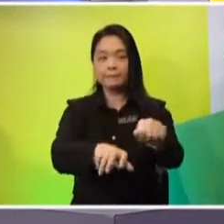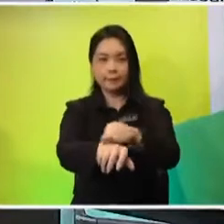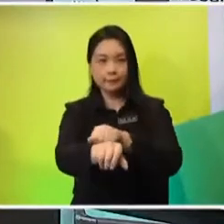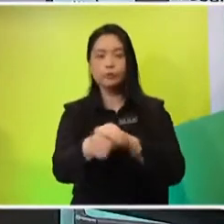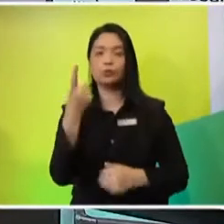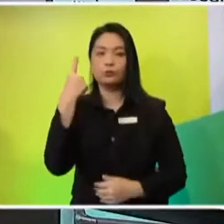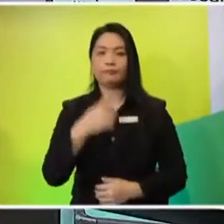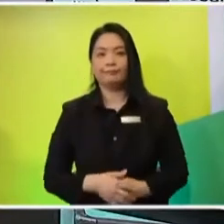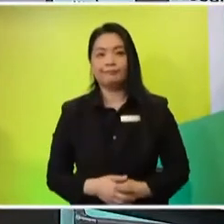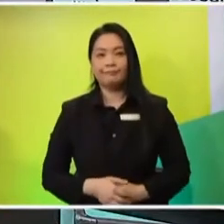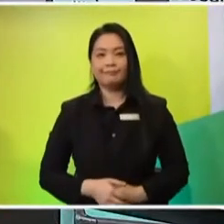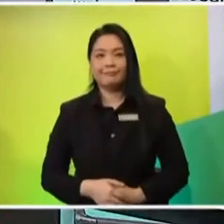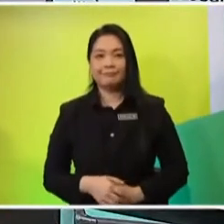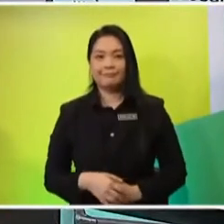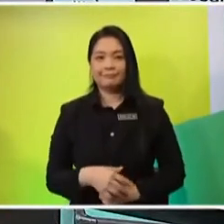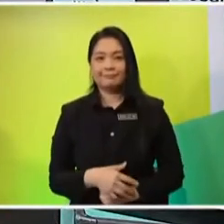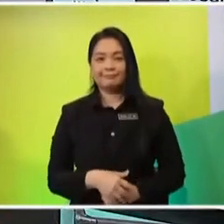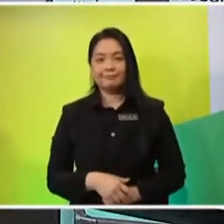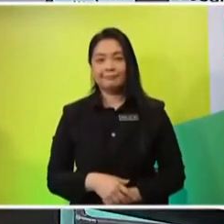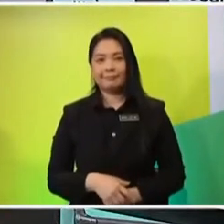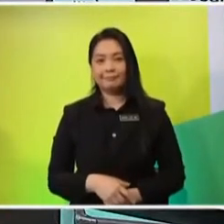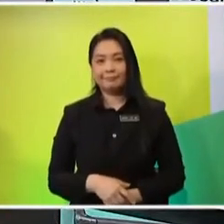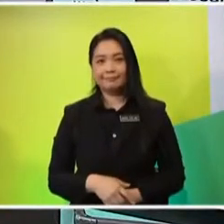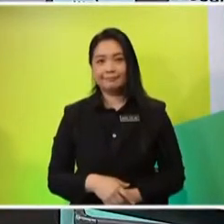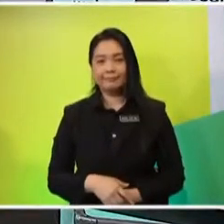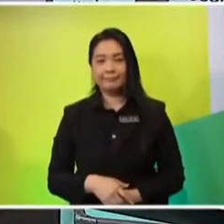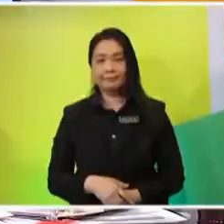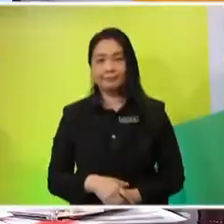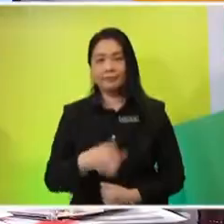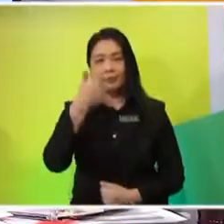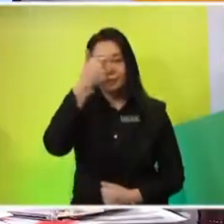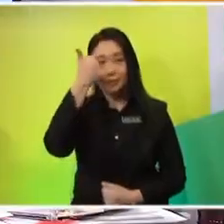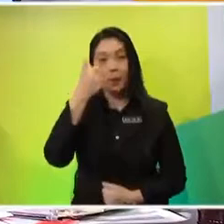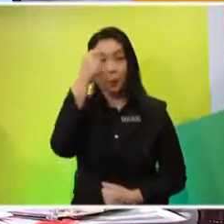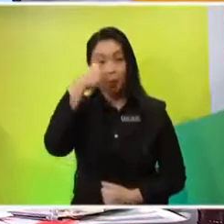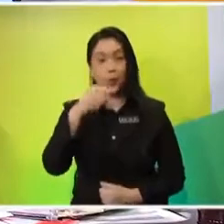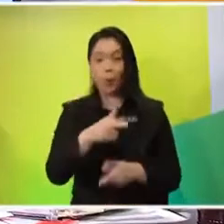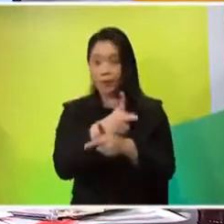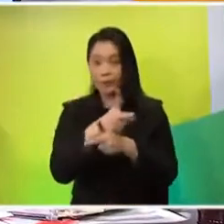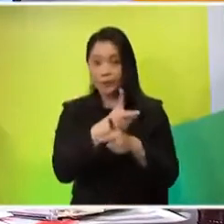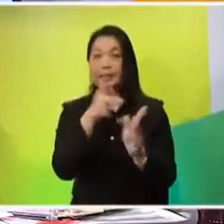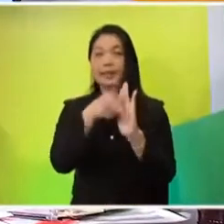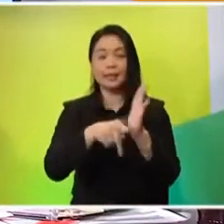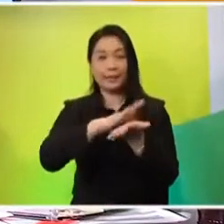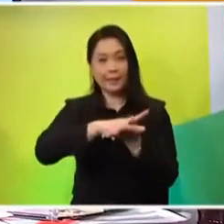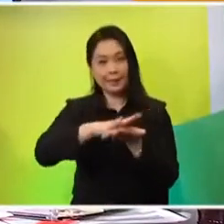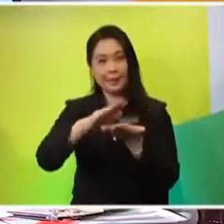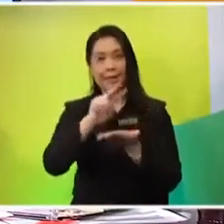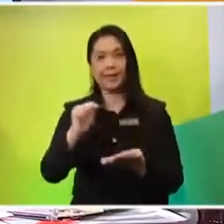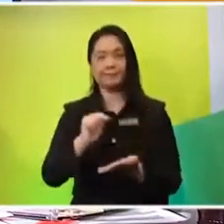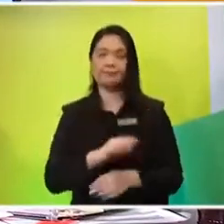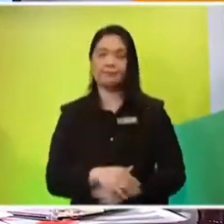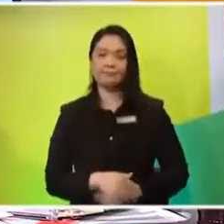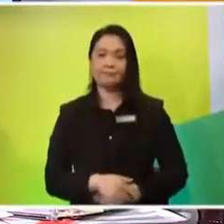Ya. Okey. Okey. Kita kena pakai sarung tangan ni sebab untuk menjaga kebersihan kan, cikgu? Ya, betul,